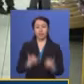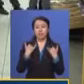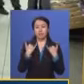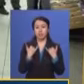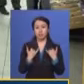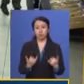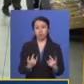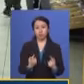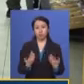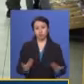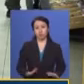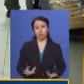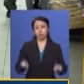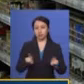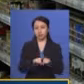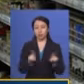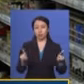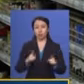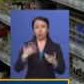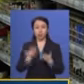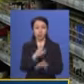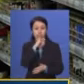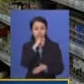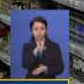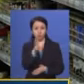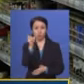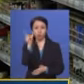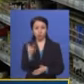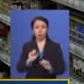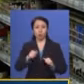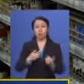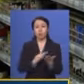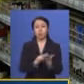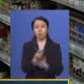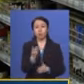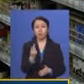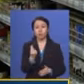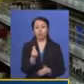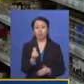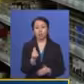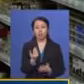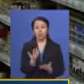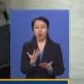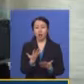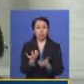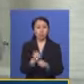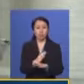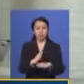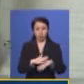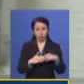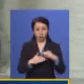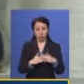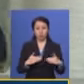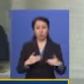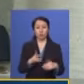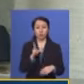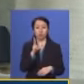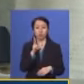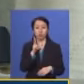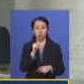Сегодняшние реалии таковы, что, получая зарплату, человек может потратить деньги, как говорится, даже не держа их в руках. И, судя по всему,